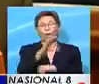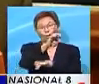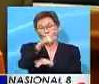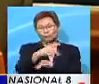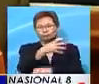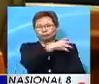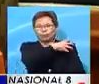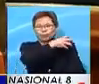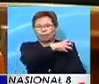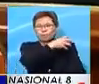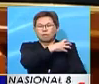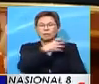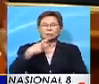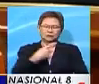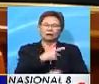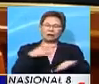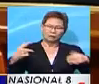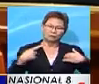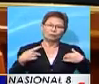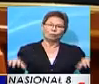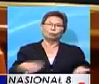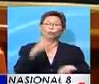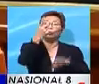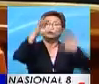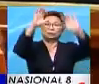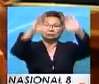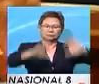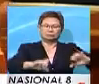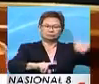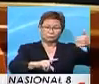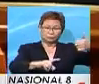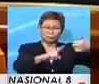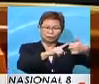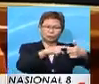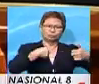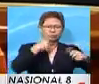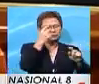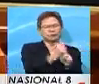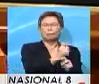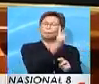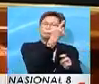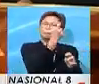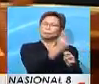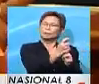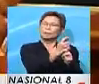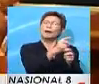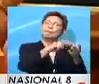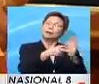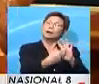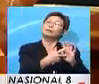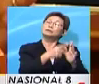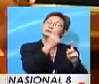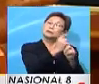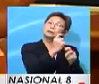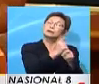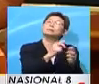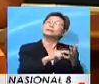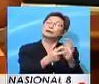penguatkuasaan ini kita ada buat dua cara ya satu kita buat statik statik maknanya